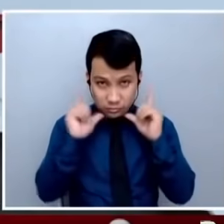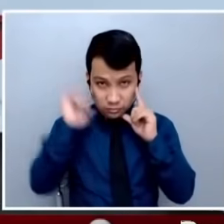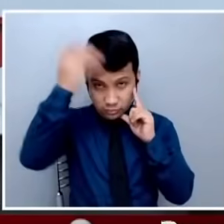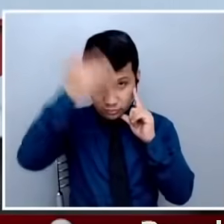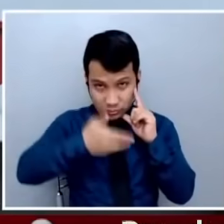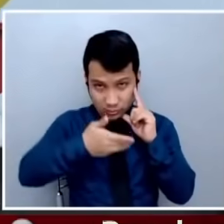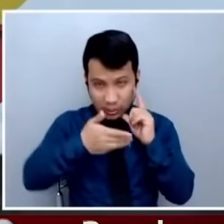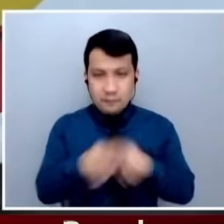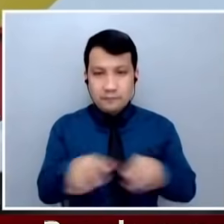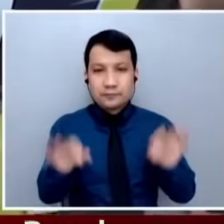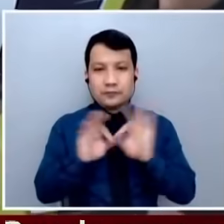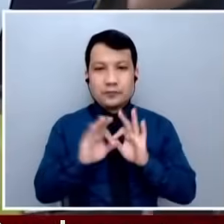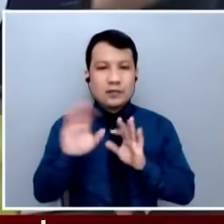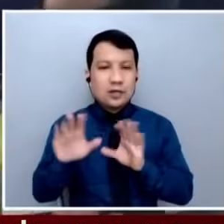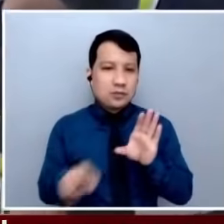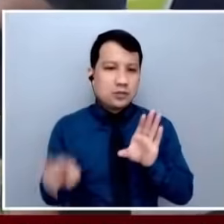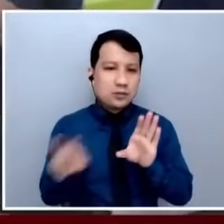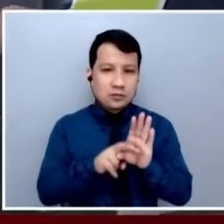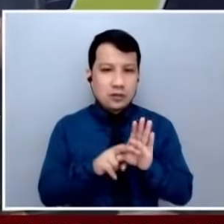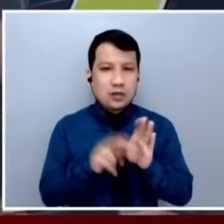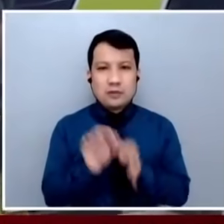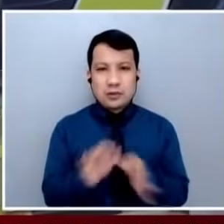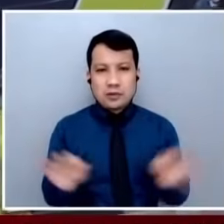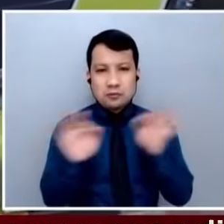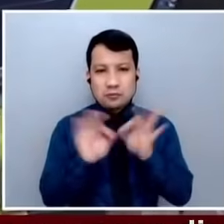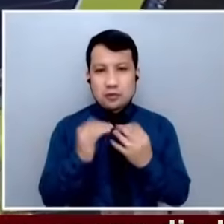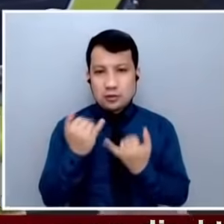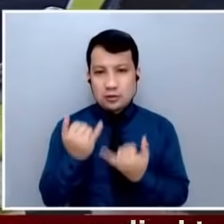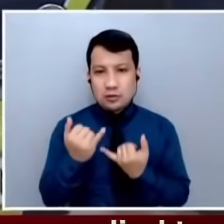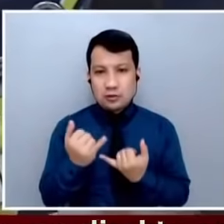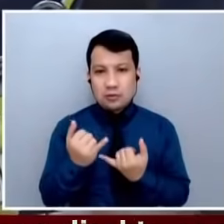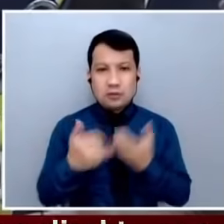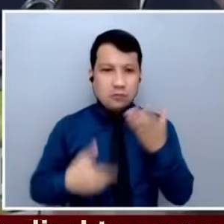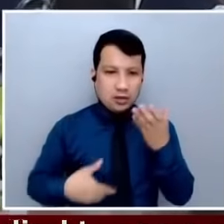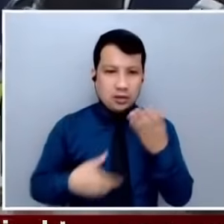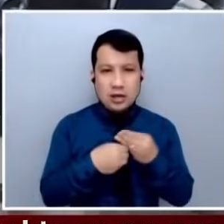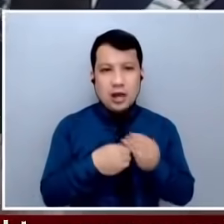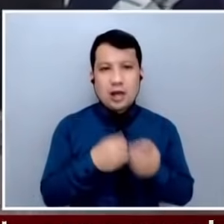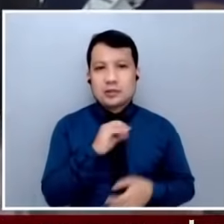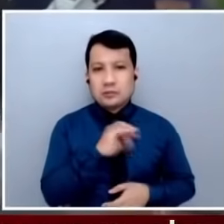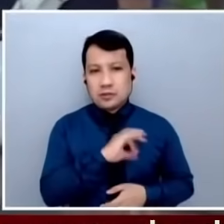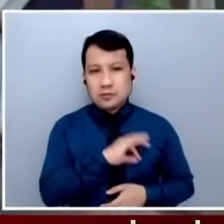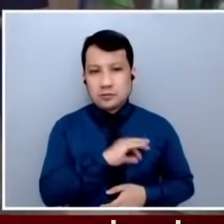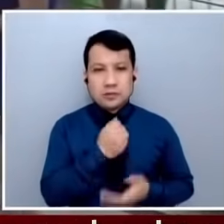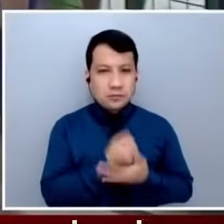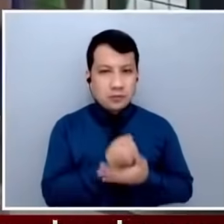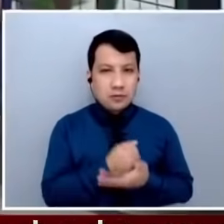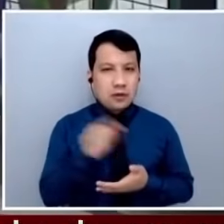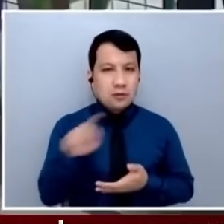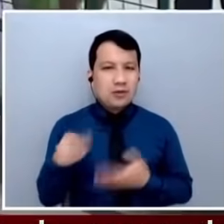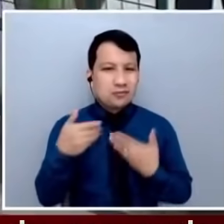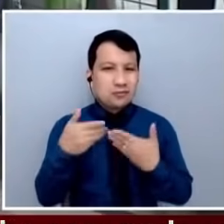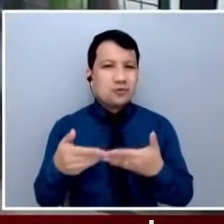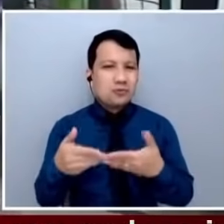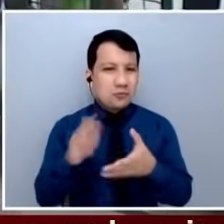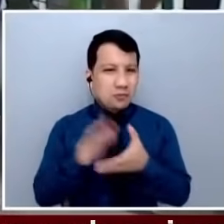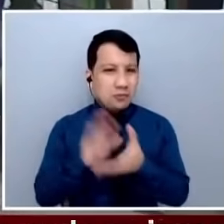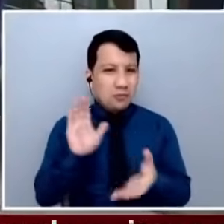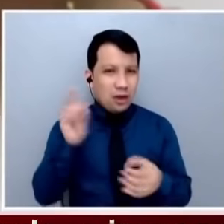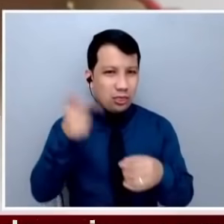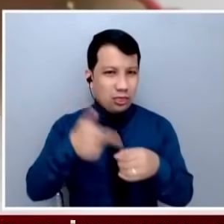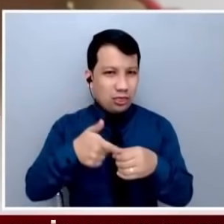face mask sa mga pasahero. Ang importante o mano, may dagdag kita mga tsuper sa gitna ng walang habas na pagmahal ng